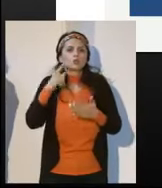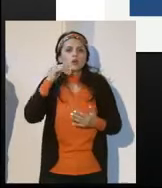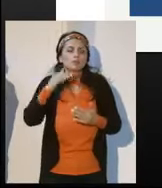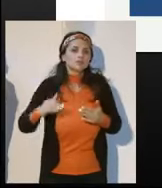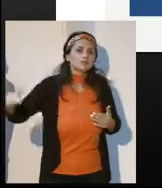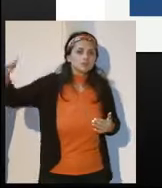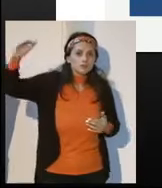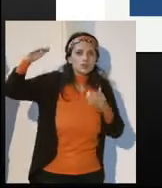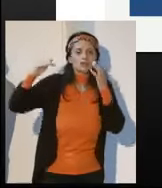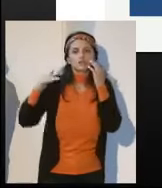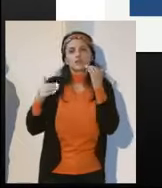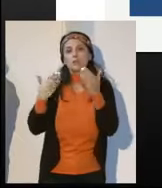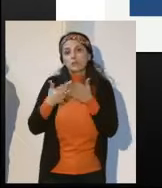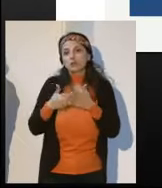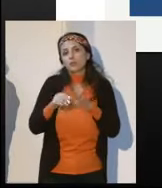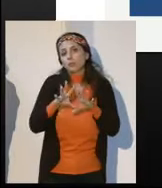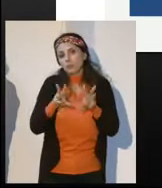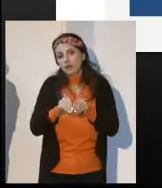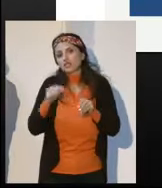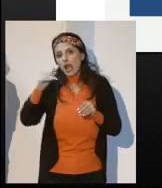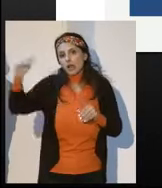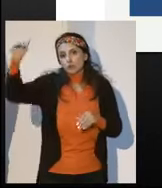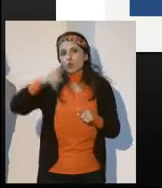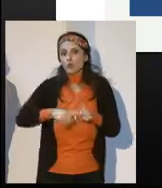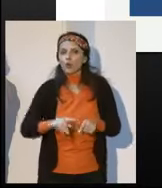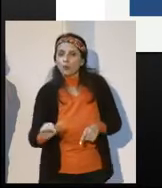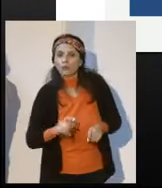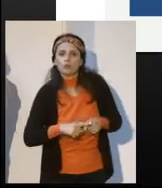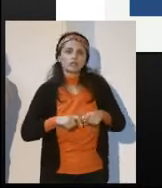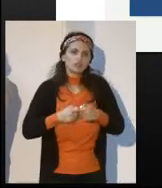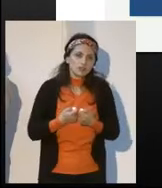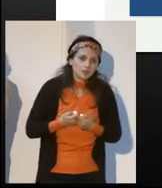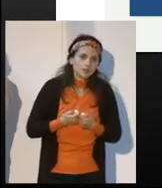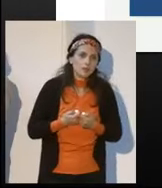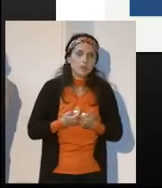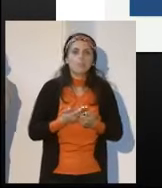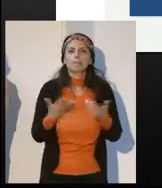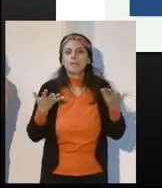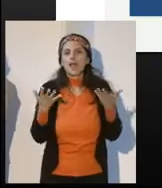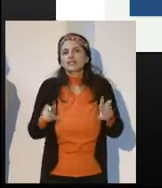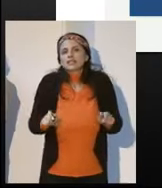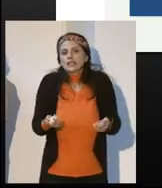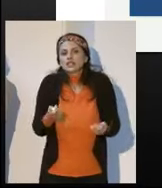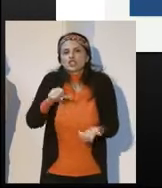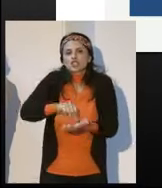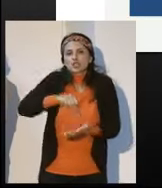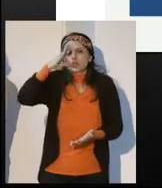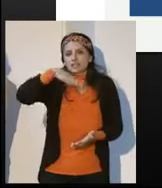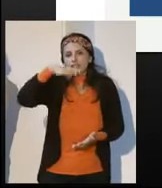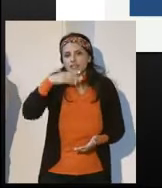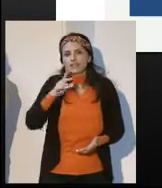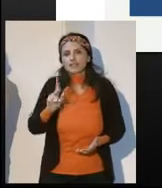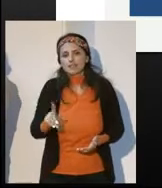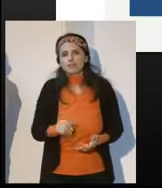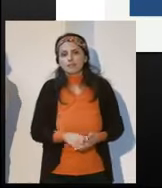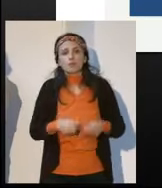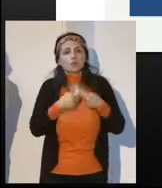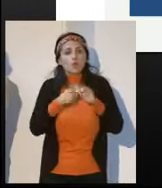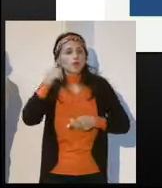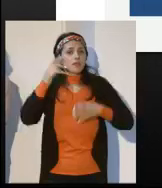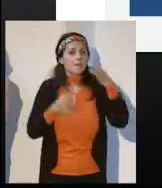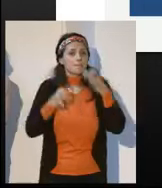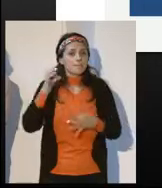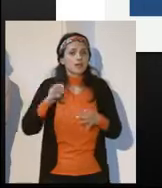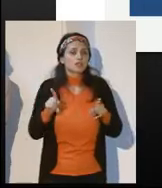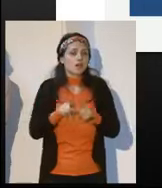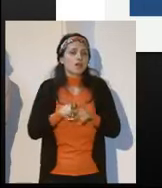si pentru părinții adultilor cu dizabilitati pentru care sau închis centrele de zi toate aceste masuri la